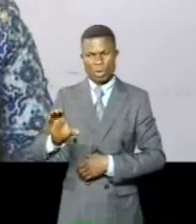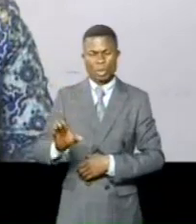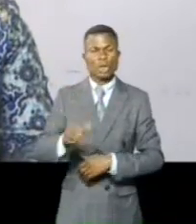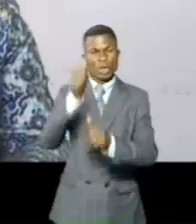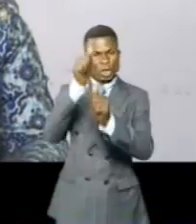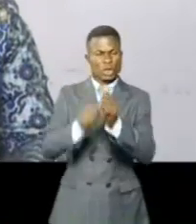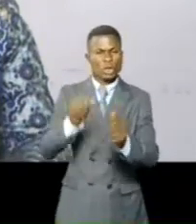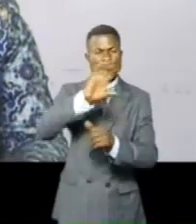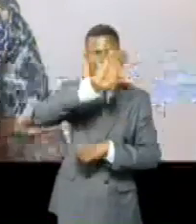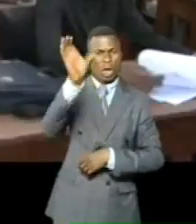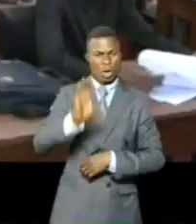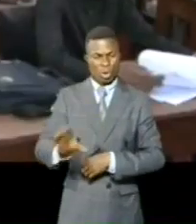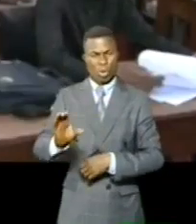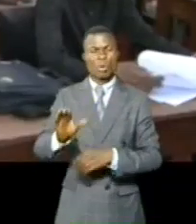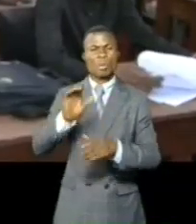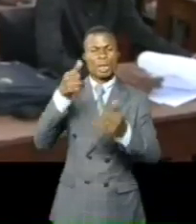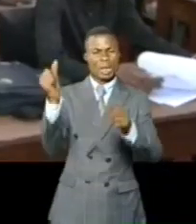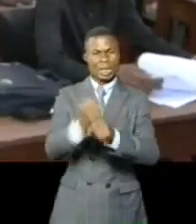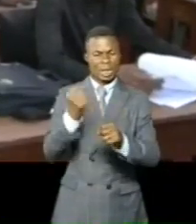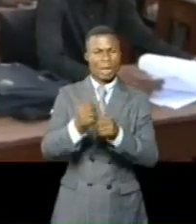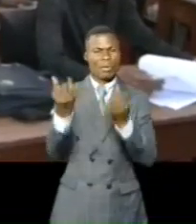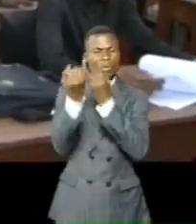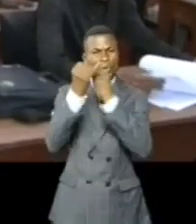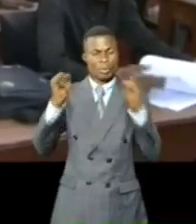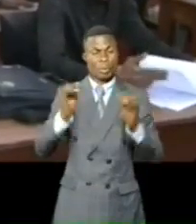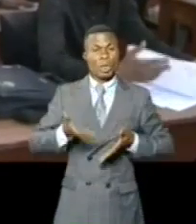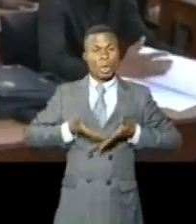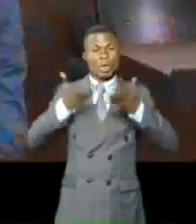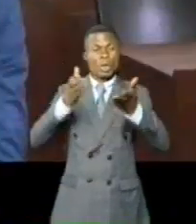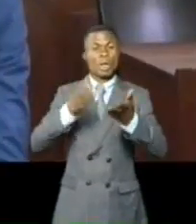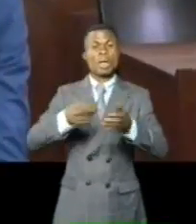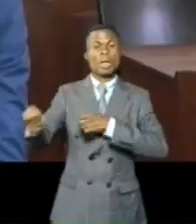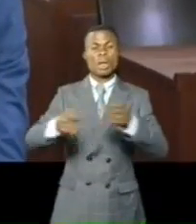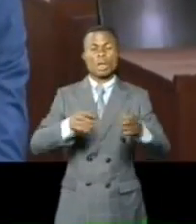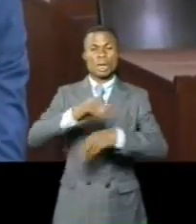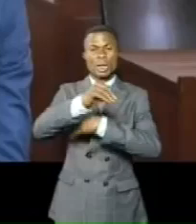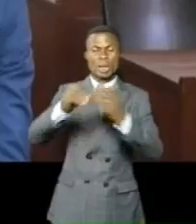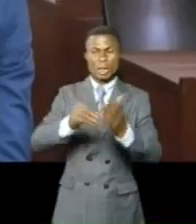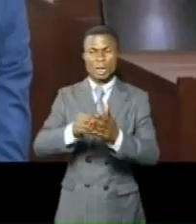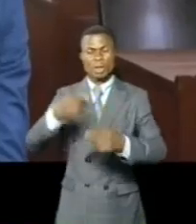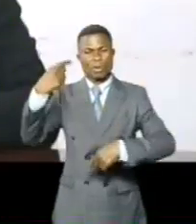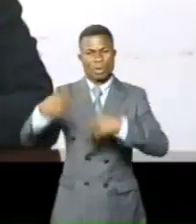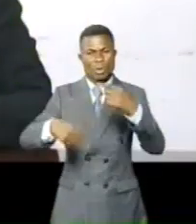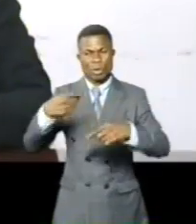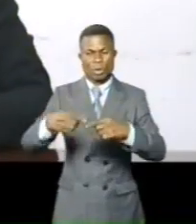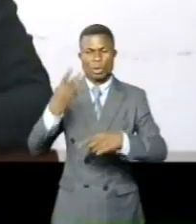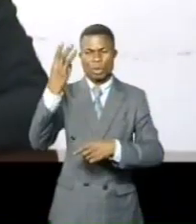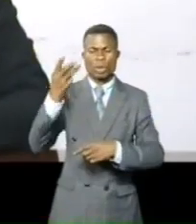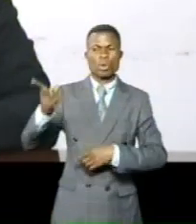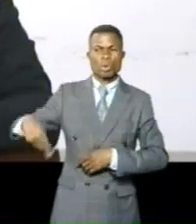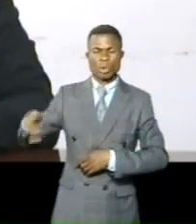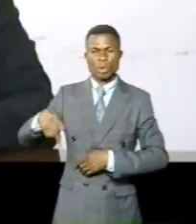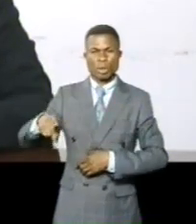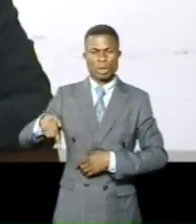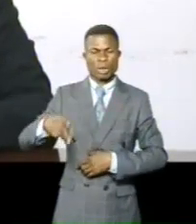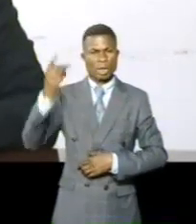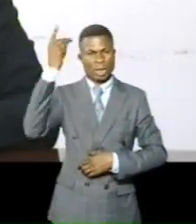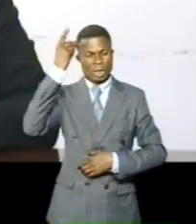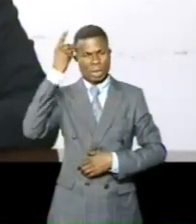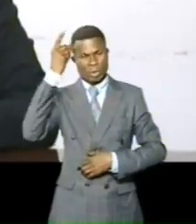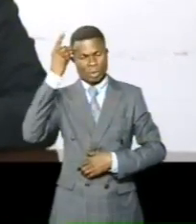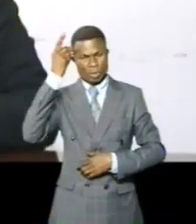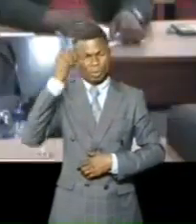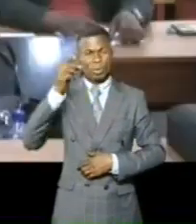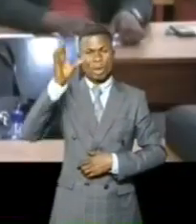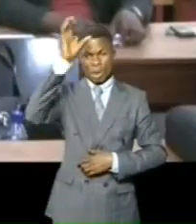commune indépendante. Il propose que ces marchés deviennent les centres de négoce des trois provinces, à savoir Kinshasa, le